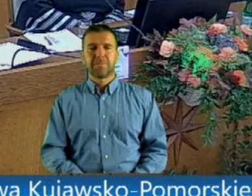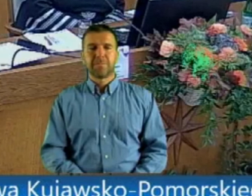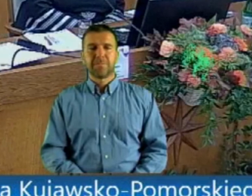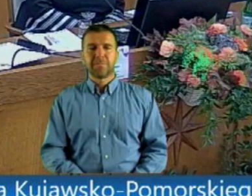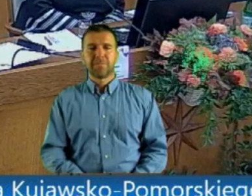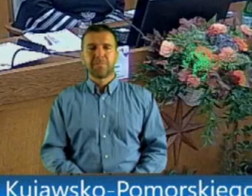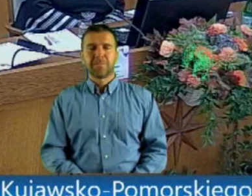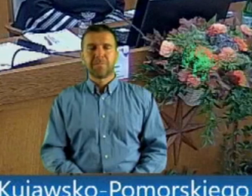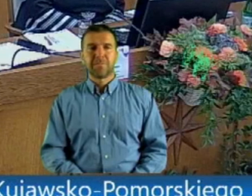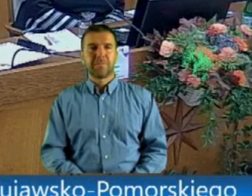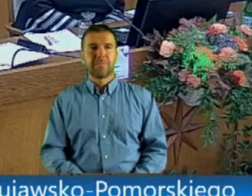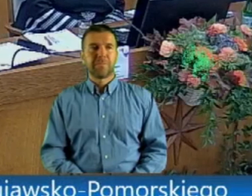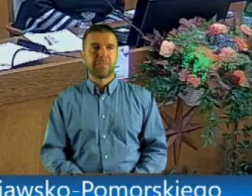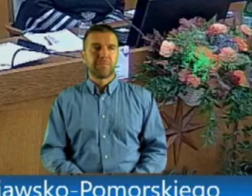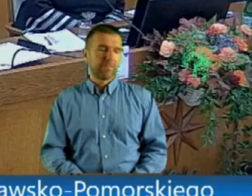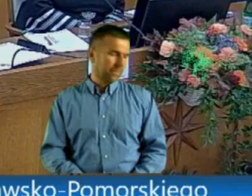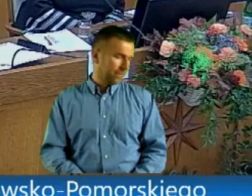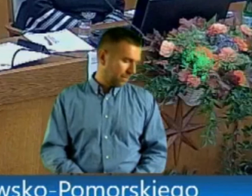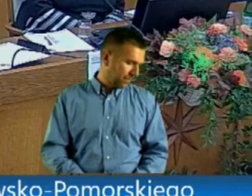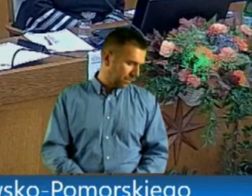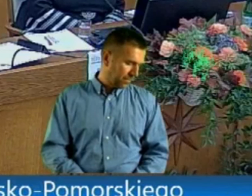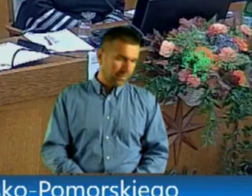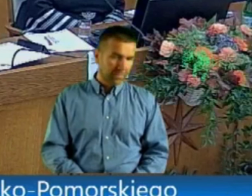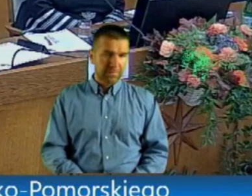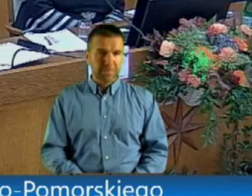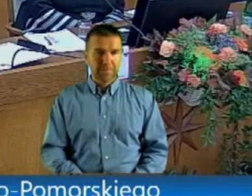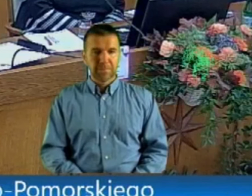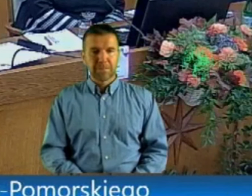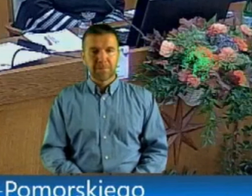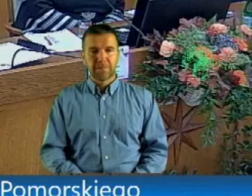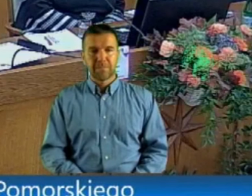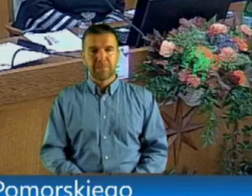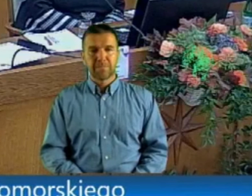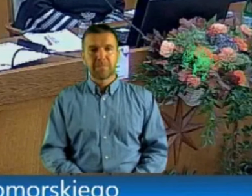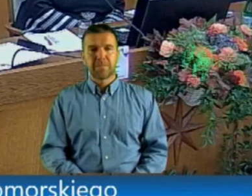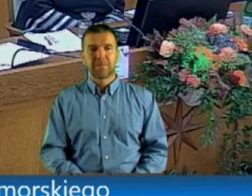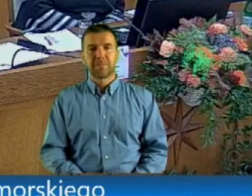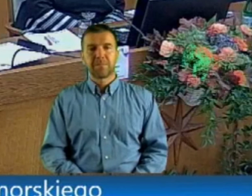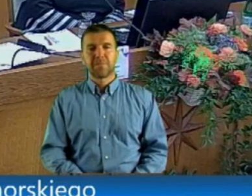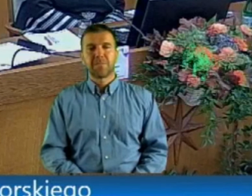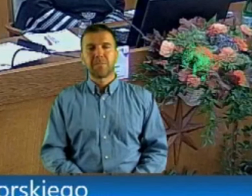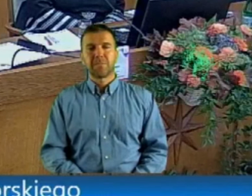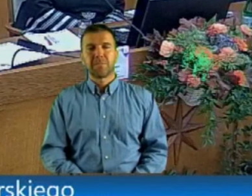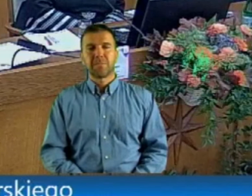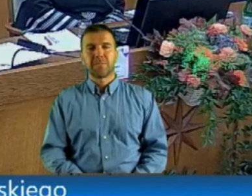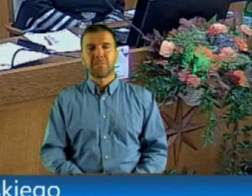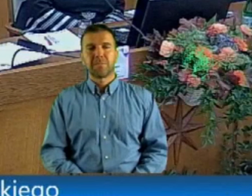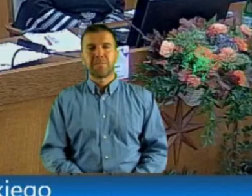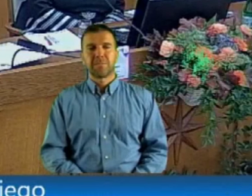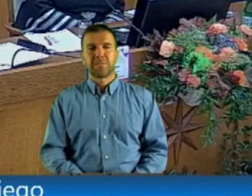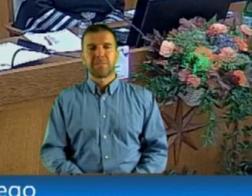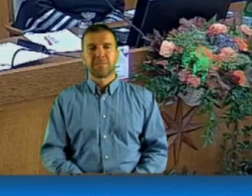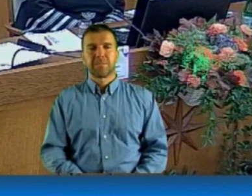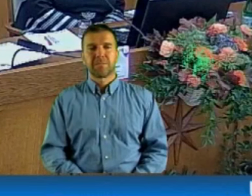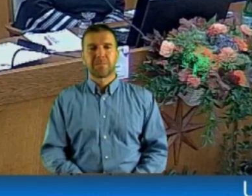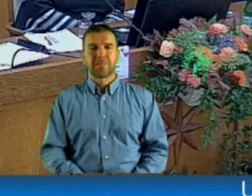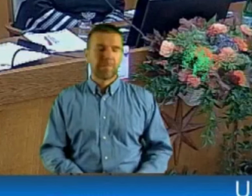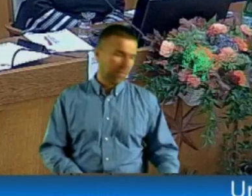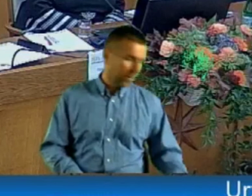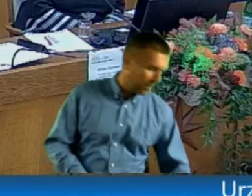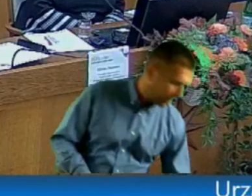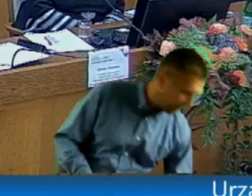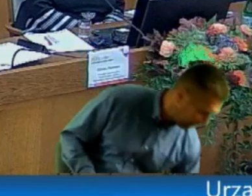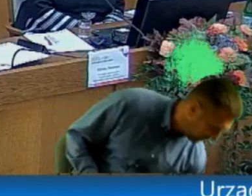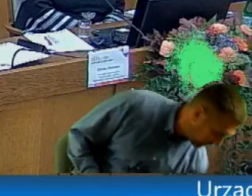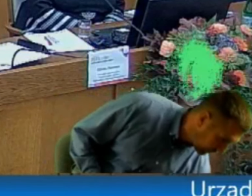mam misję na swoim stanowisku, żeby być dla Państwa, by jednoczyć województwa, dawać